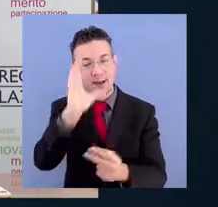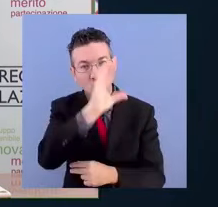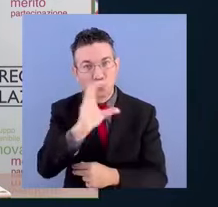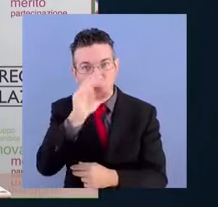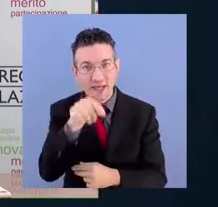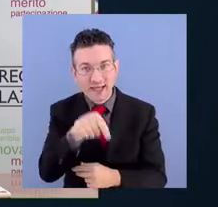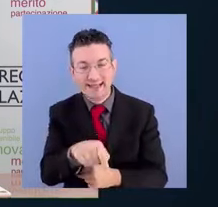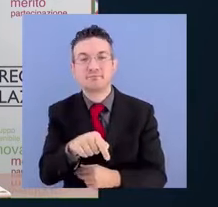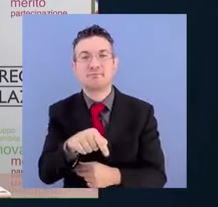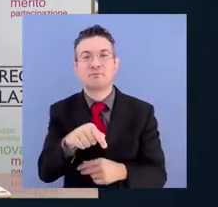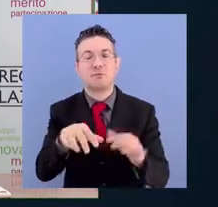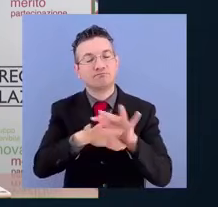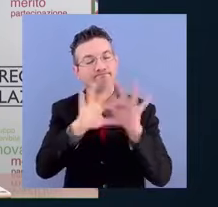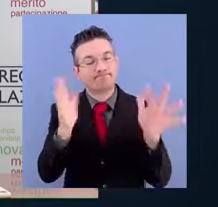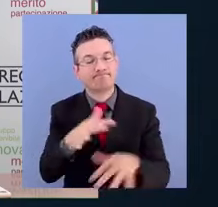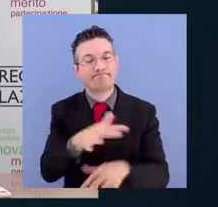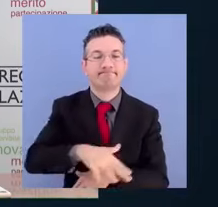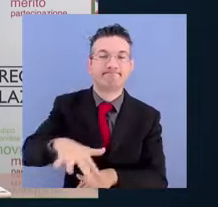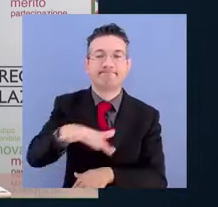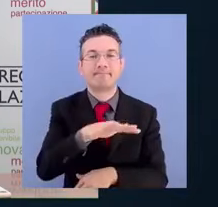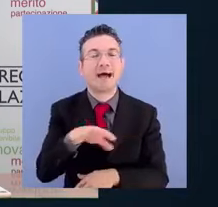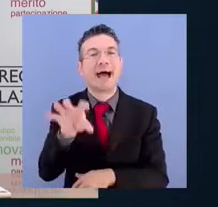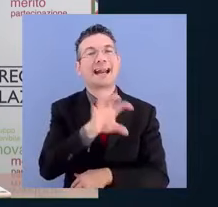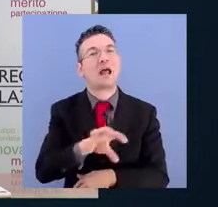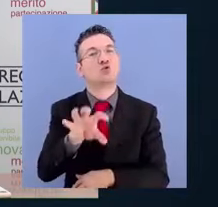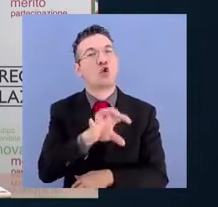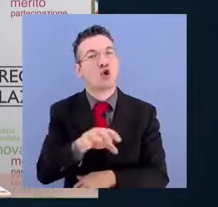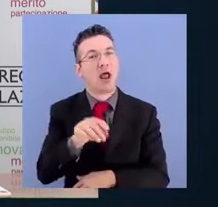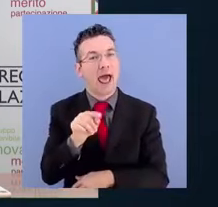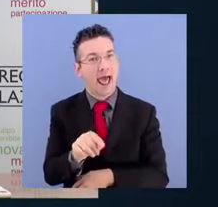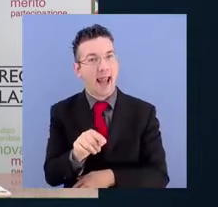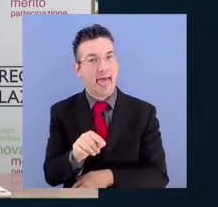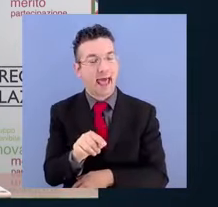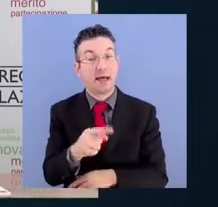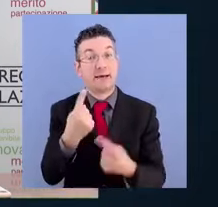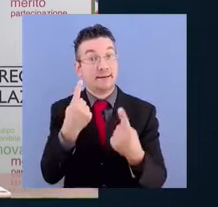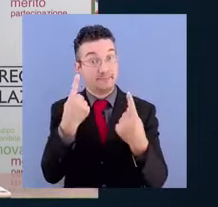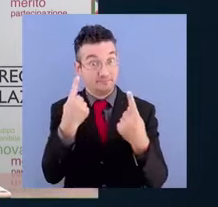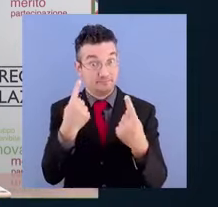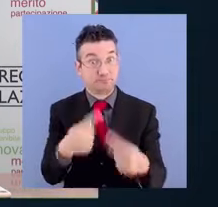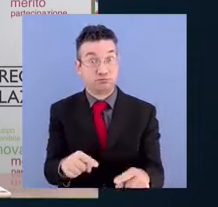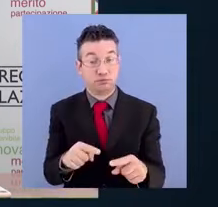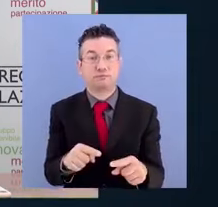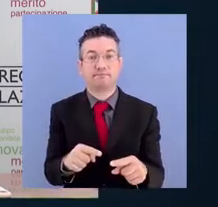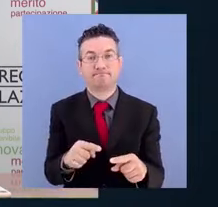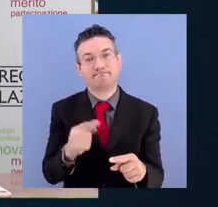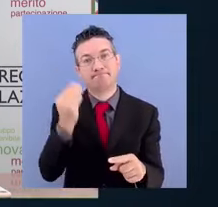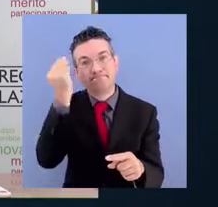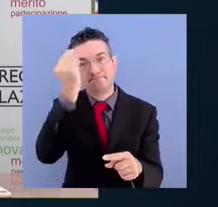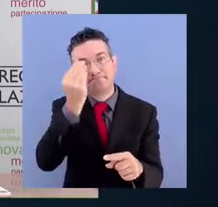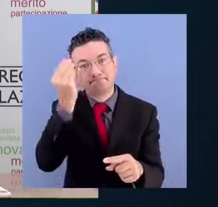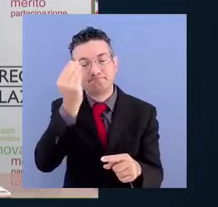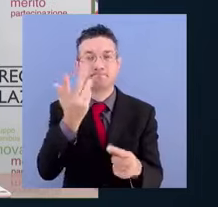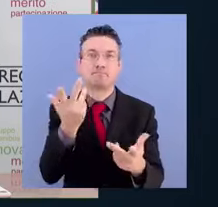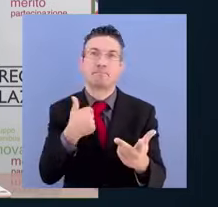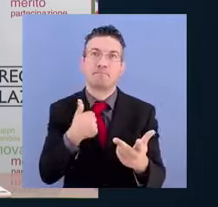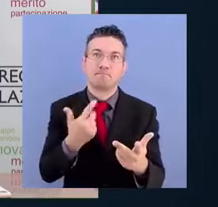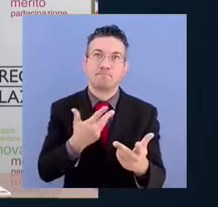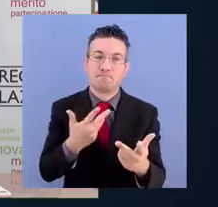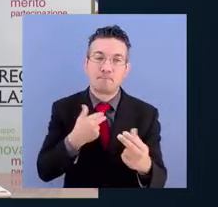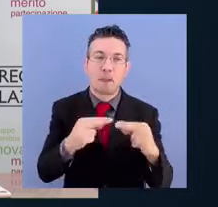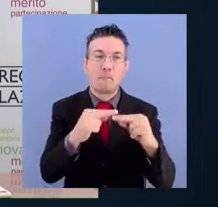all'intero territorio regionale che guai penso magari alle alle province no che